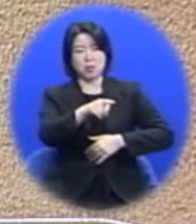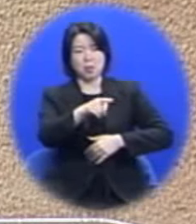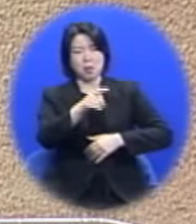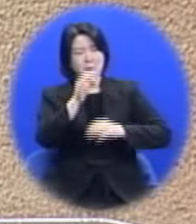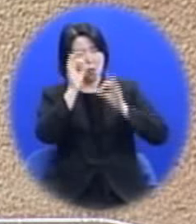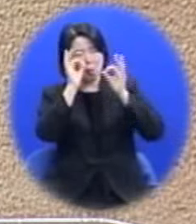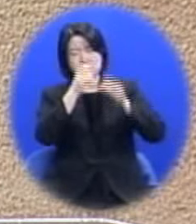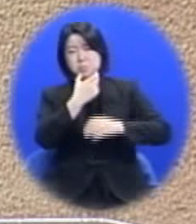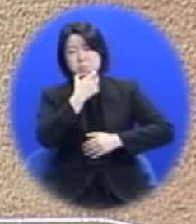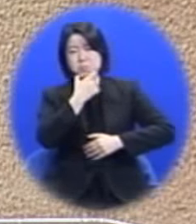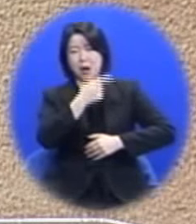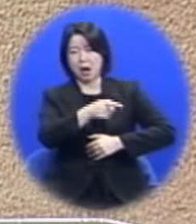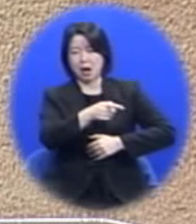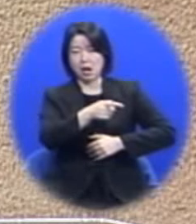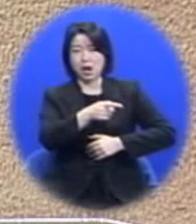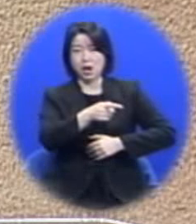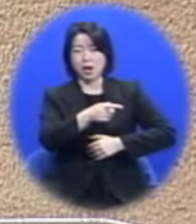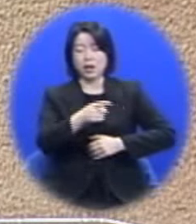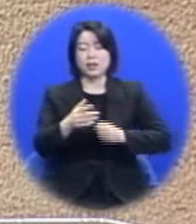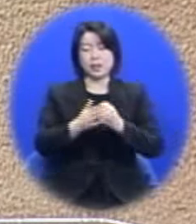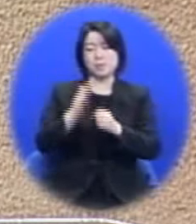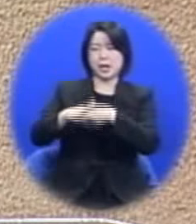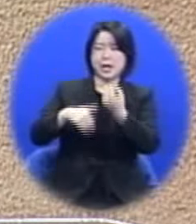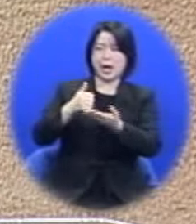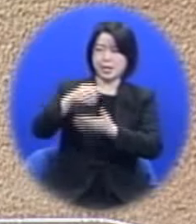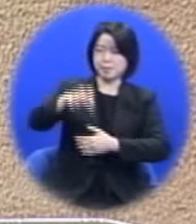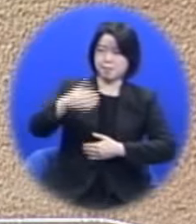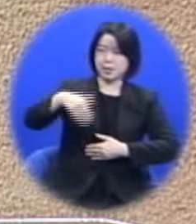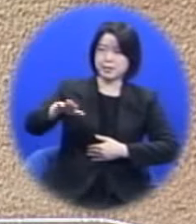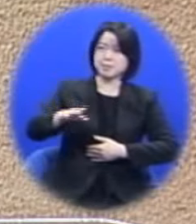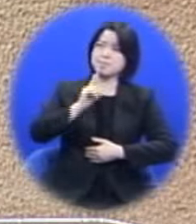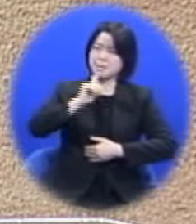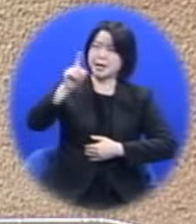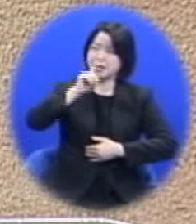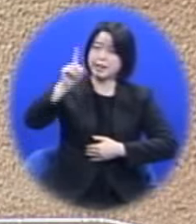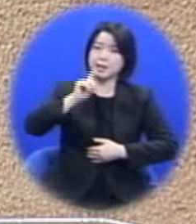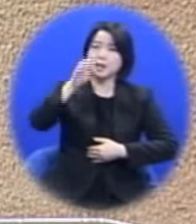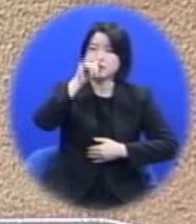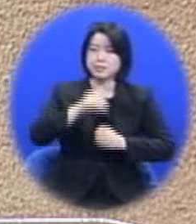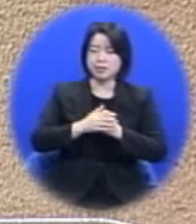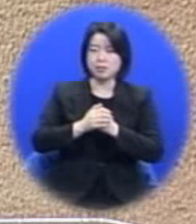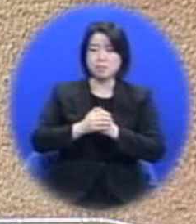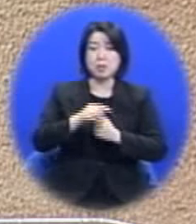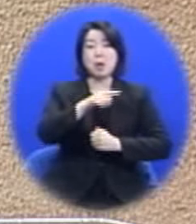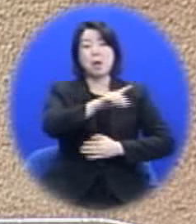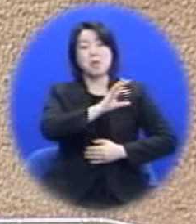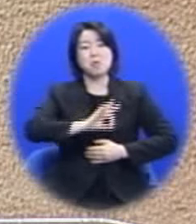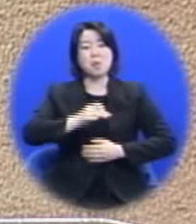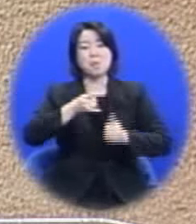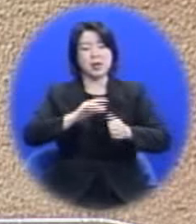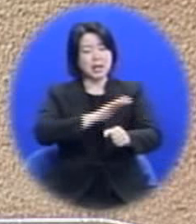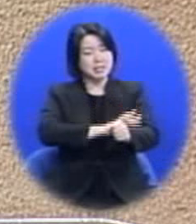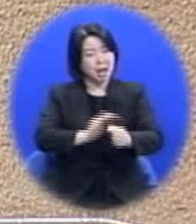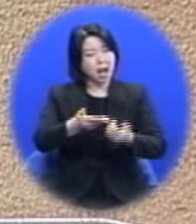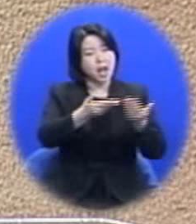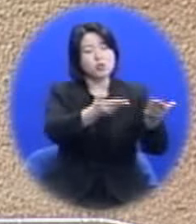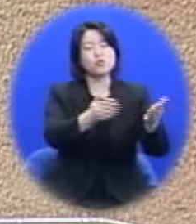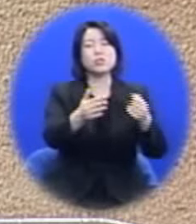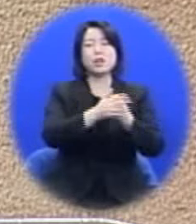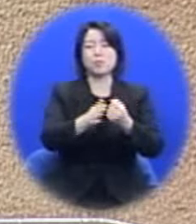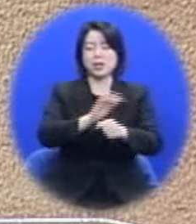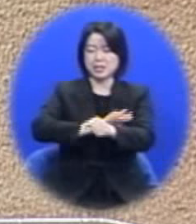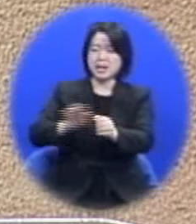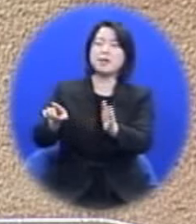존재예요. 하나님 앞에 가서 막 하나님 앞에 따집니다. 잘해 주니까 저렇게 잘 믿는